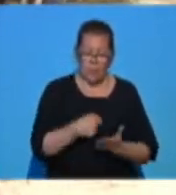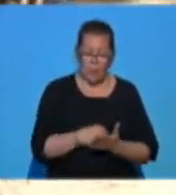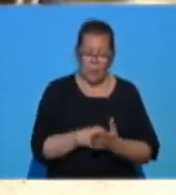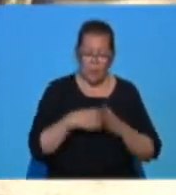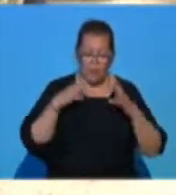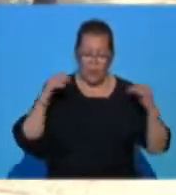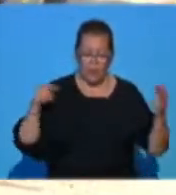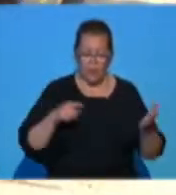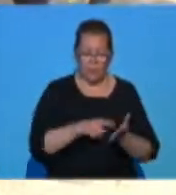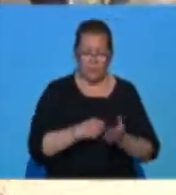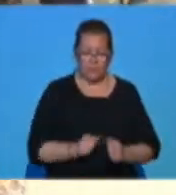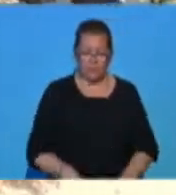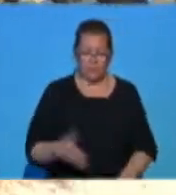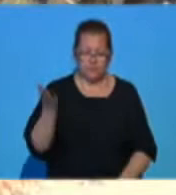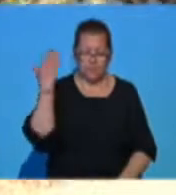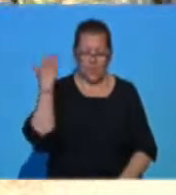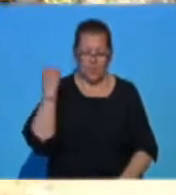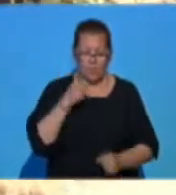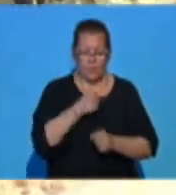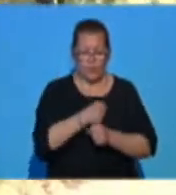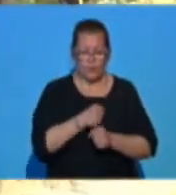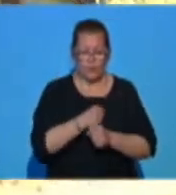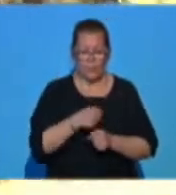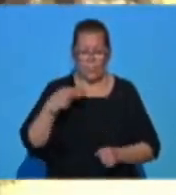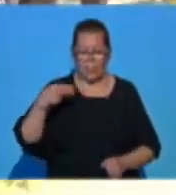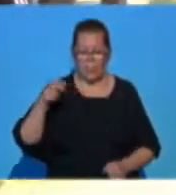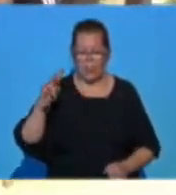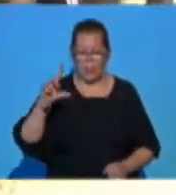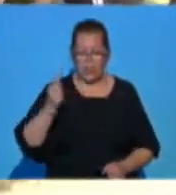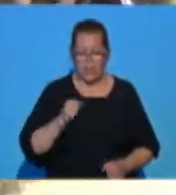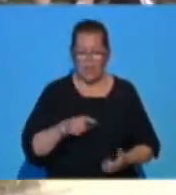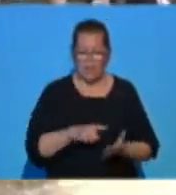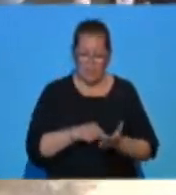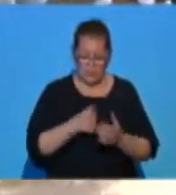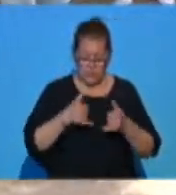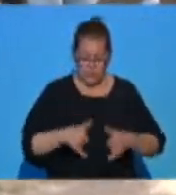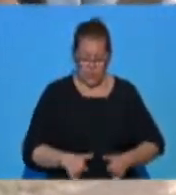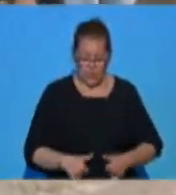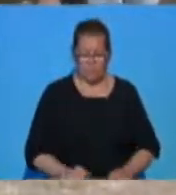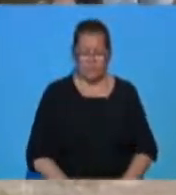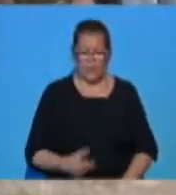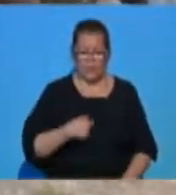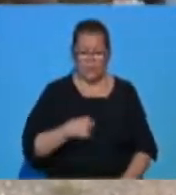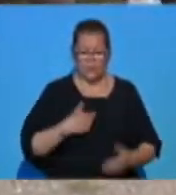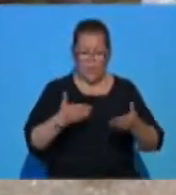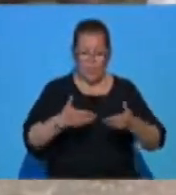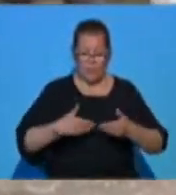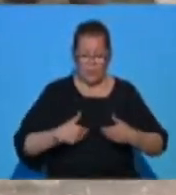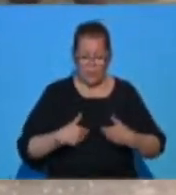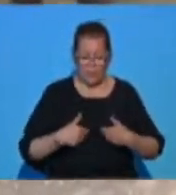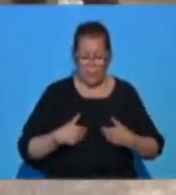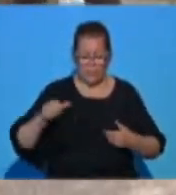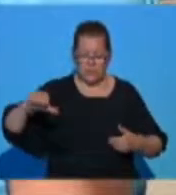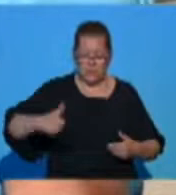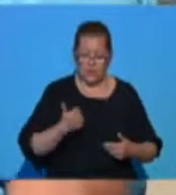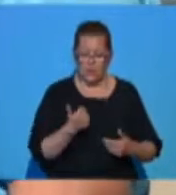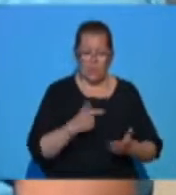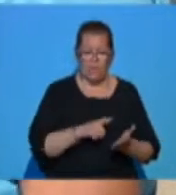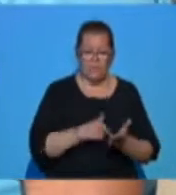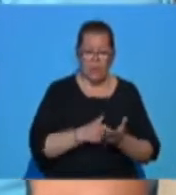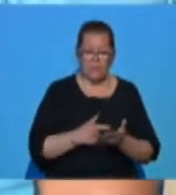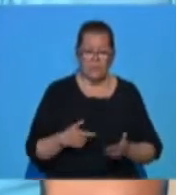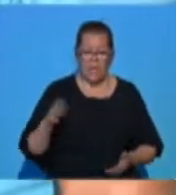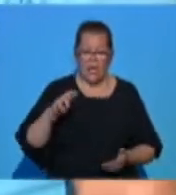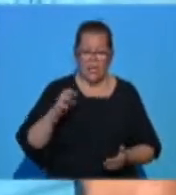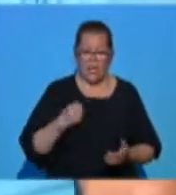Sunt și foști angajați ai termocentralei Halânga care au ieșit deja la pensie și care ar putea beneficia de o pensie recalculată și mai mare, dar nu